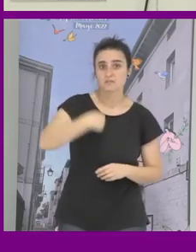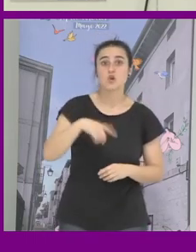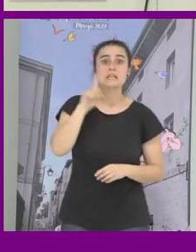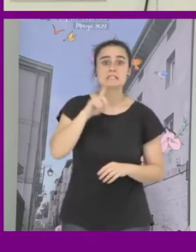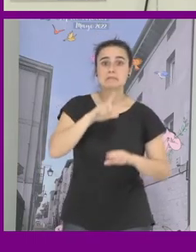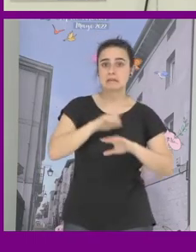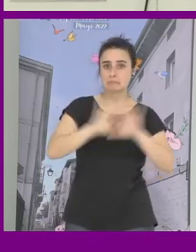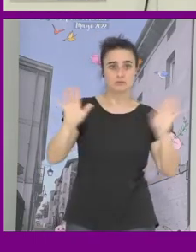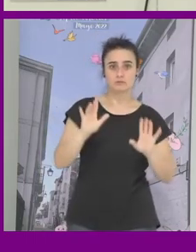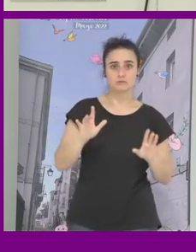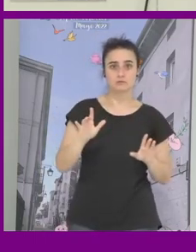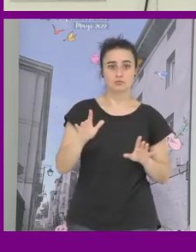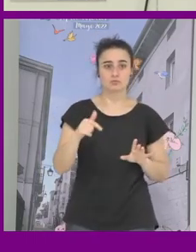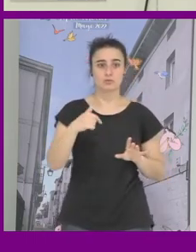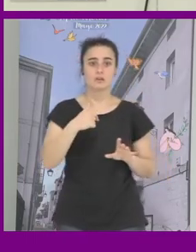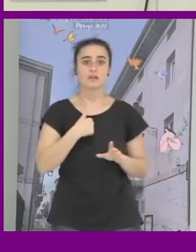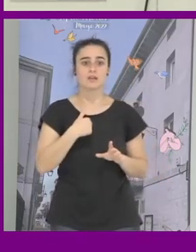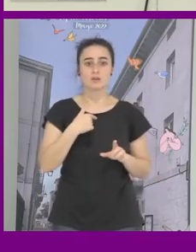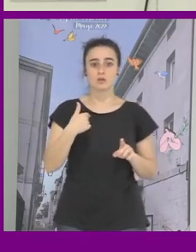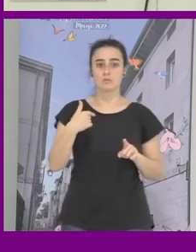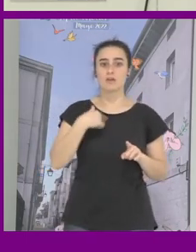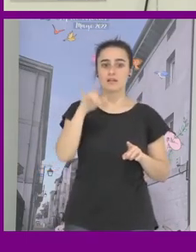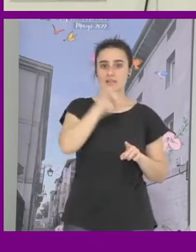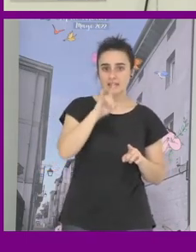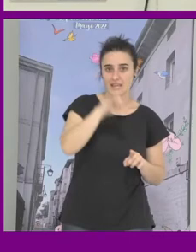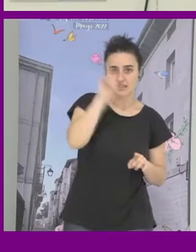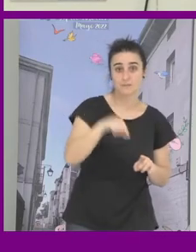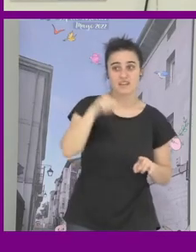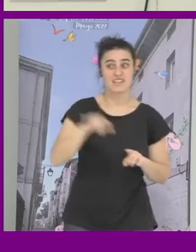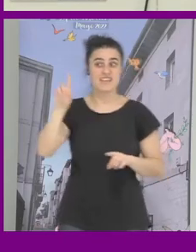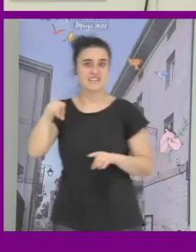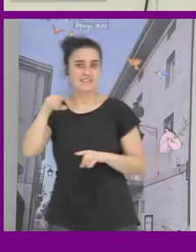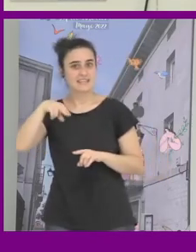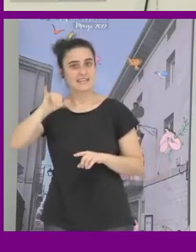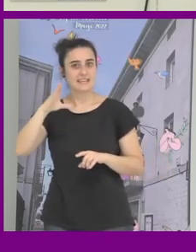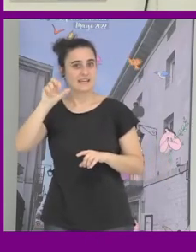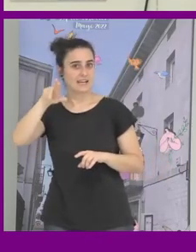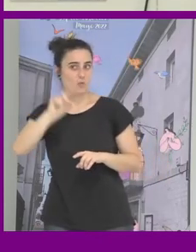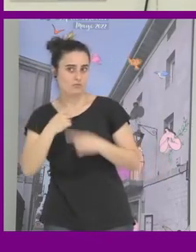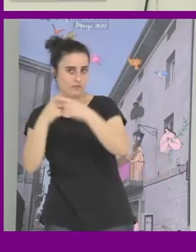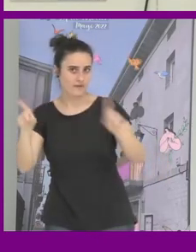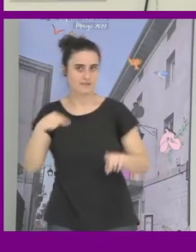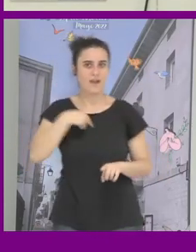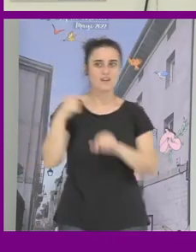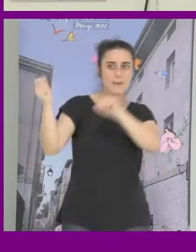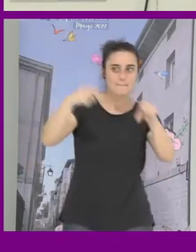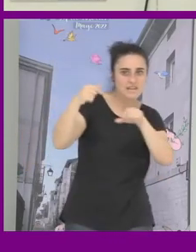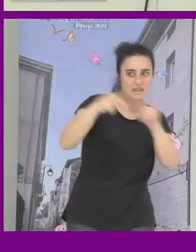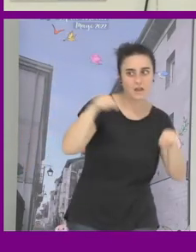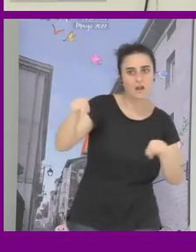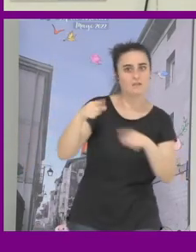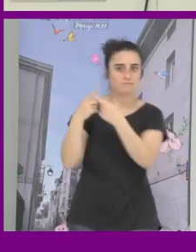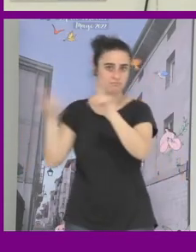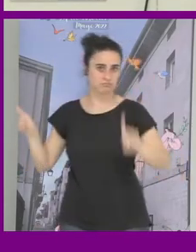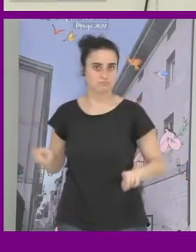hemen beltza naiz, Nikaraguan ez bezala. Hemen lodia naiz, Nikaraguan ez bezala. Hemen migratzailea naiz, Nikaraguan ez